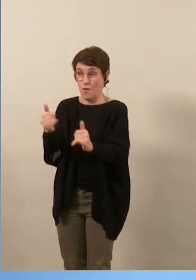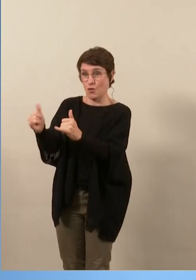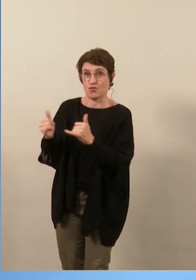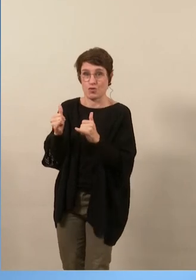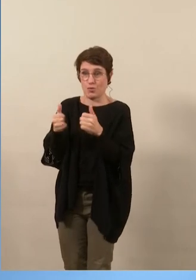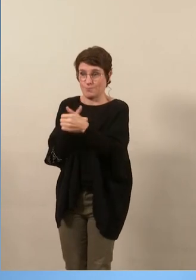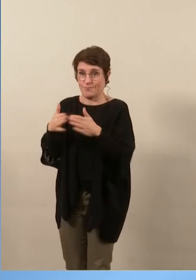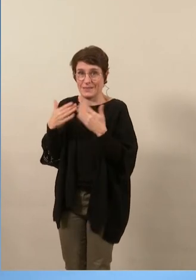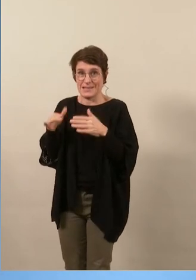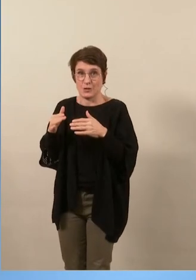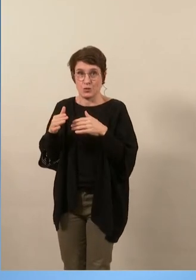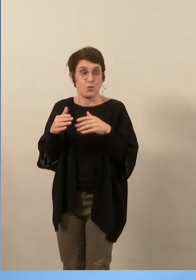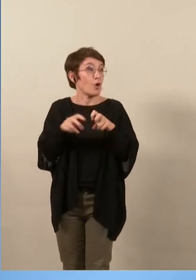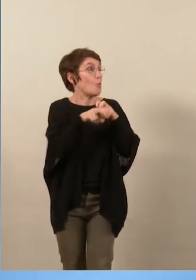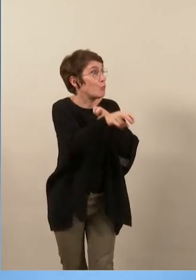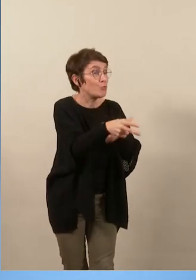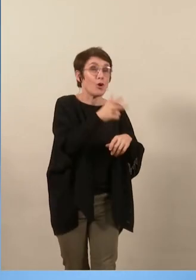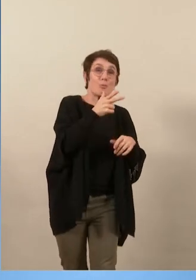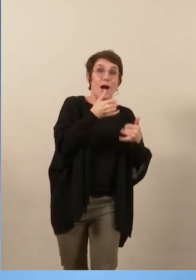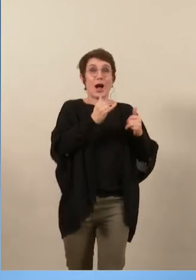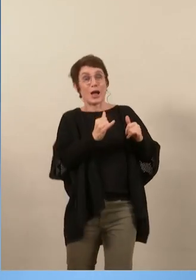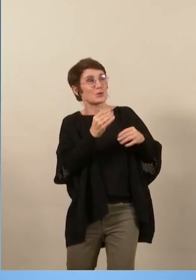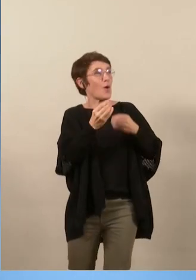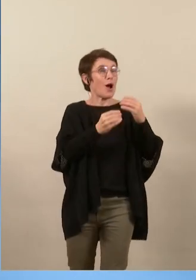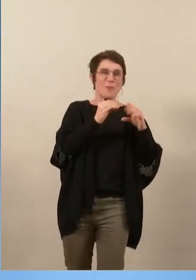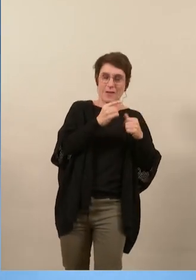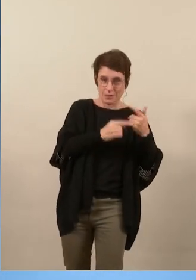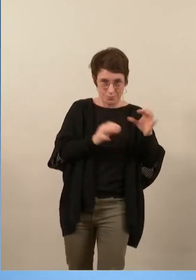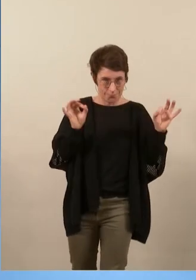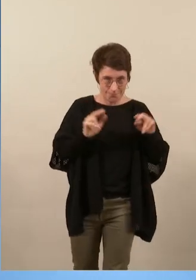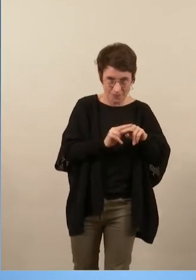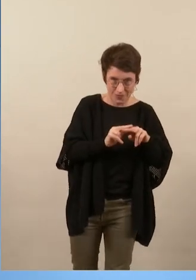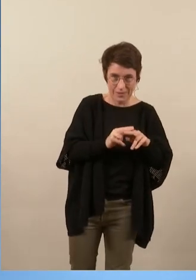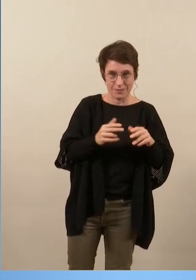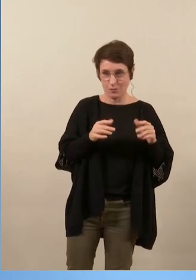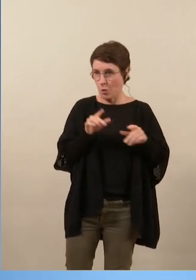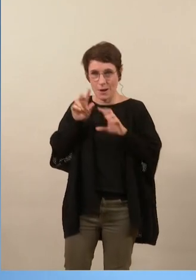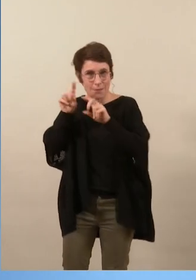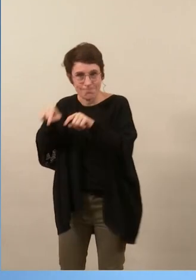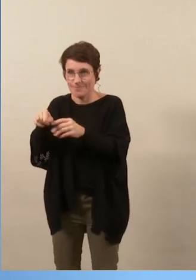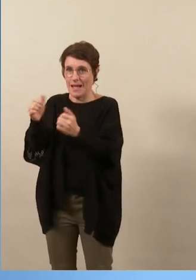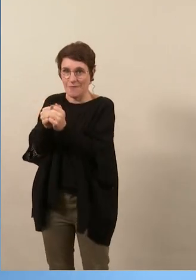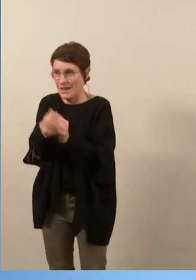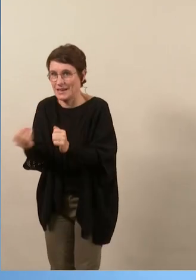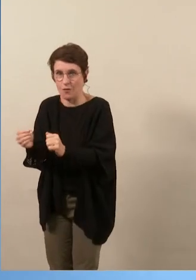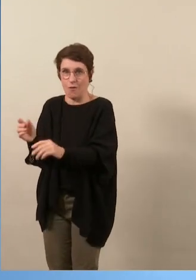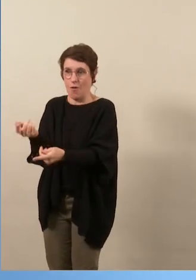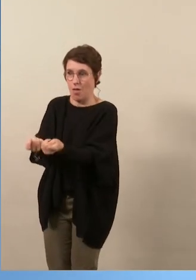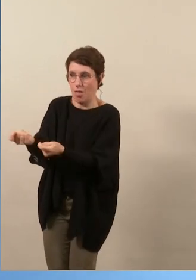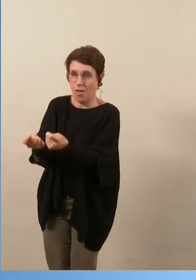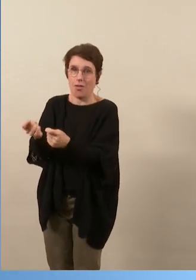cantonnées à leur rôle de mère ou de d'assistante maternelle ou de nounous mais en tout cas elles ne sont pas sur l'espace public à